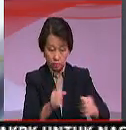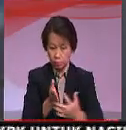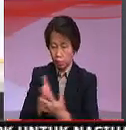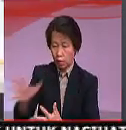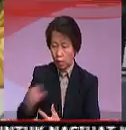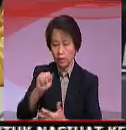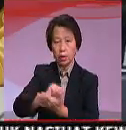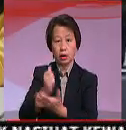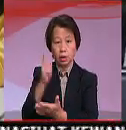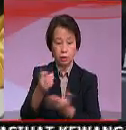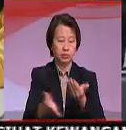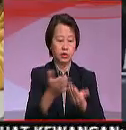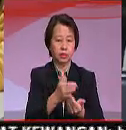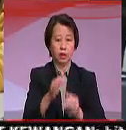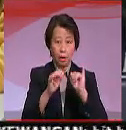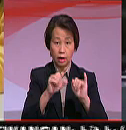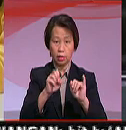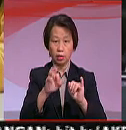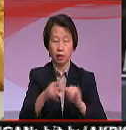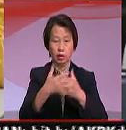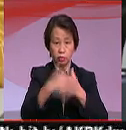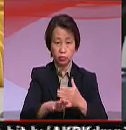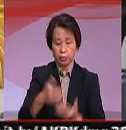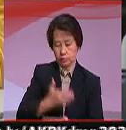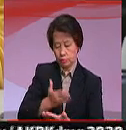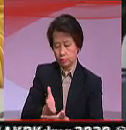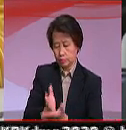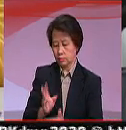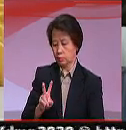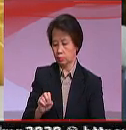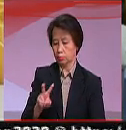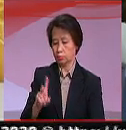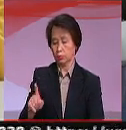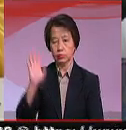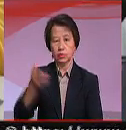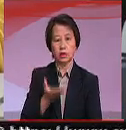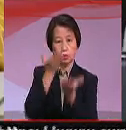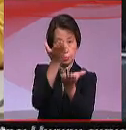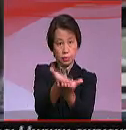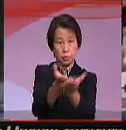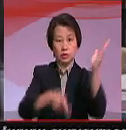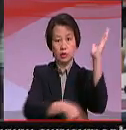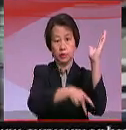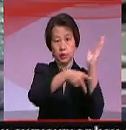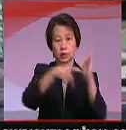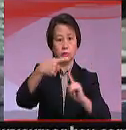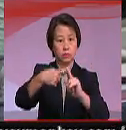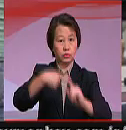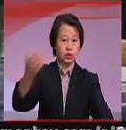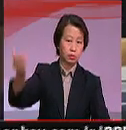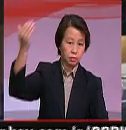akses ke M1 bagi kemudahan Aida Fasya belanja wa 2021 yang dibentangkan dipalembanh bulan